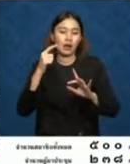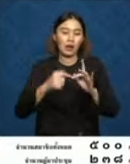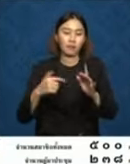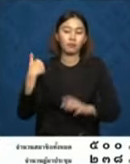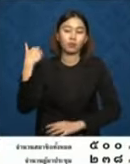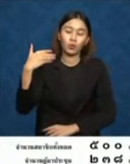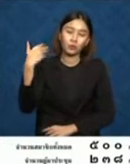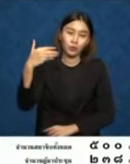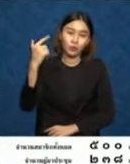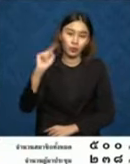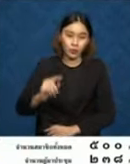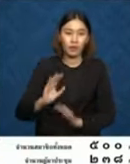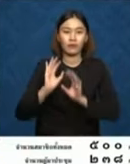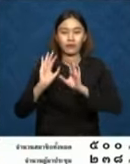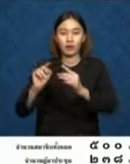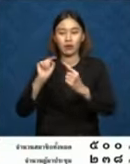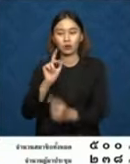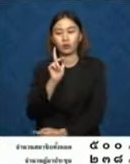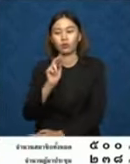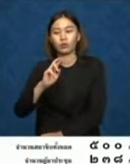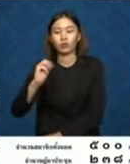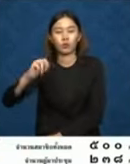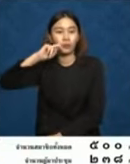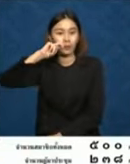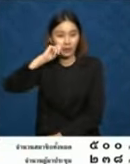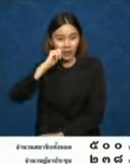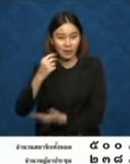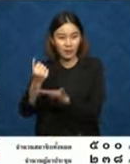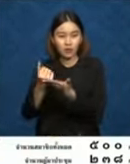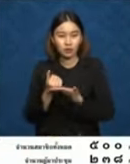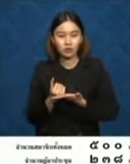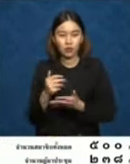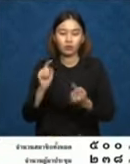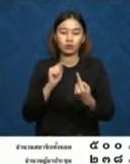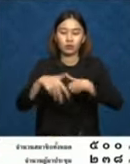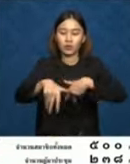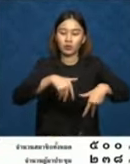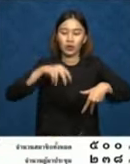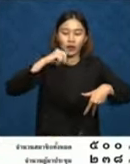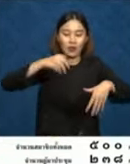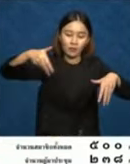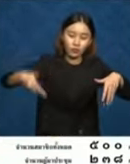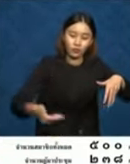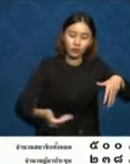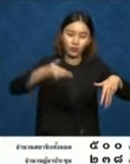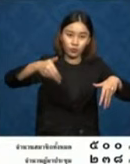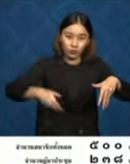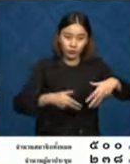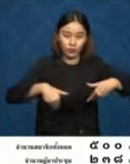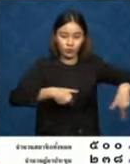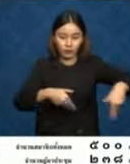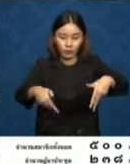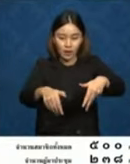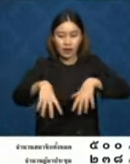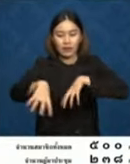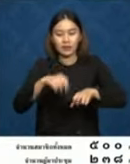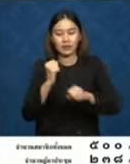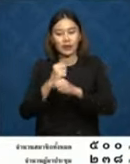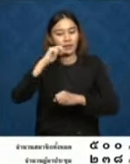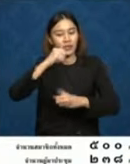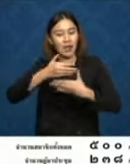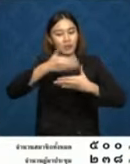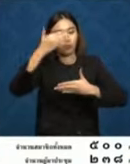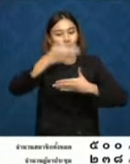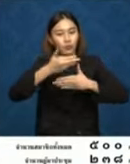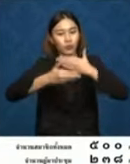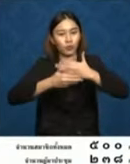าวผมขอฝากไปถึงกรมชลประทานให้ช่วยเหลือพี่น้องในการขุดลอกลำห้วยเต่าและจัดทำฝายชะลอน้